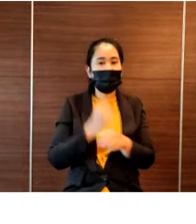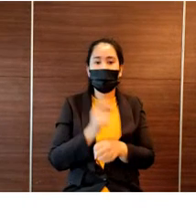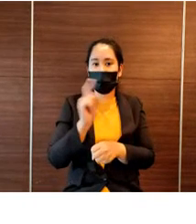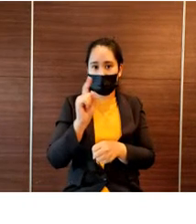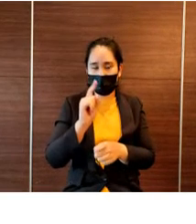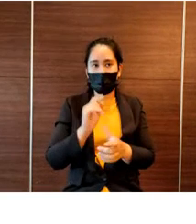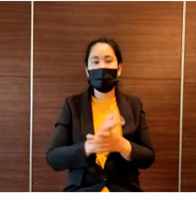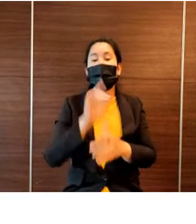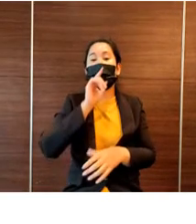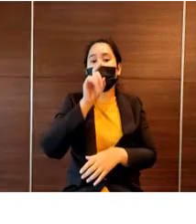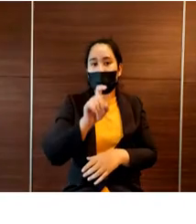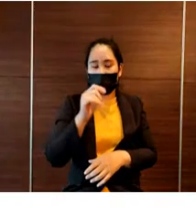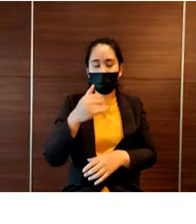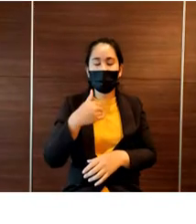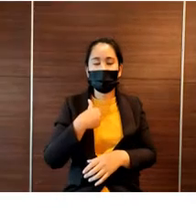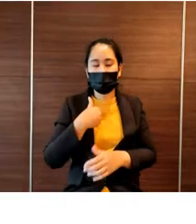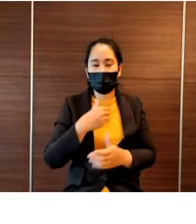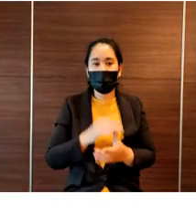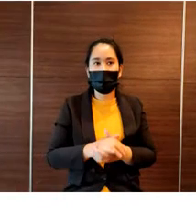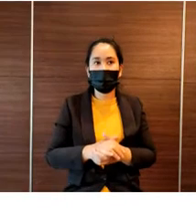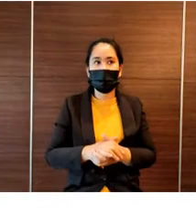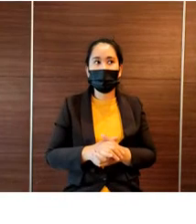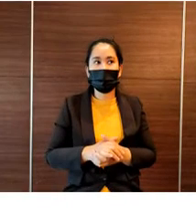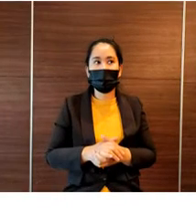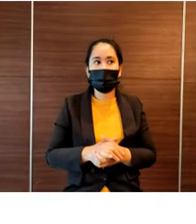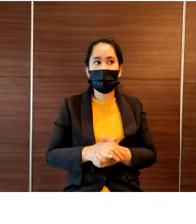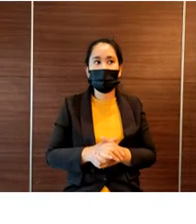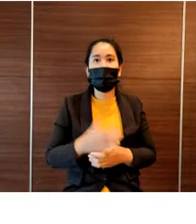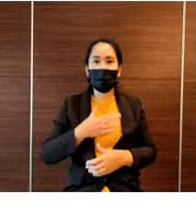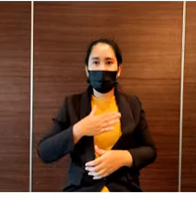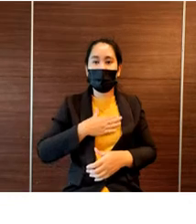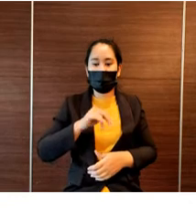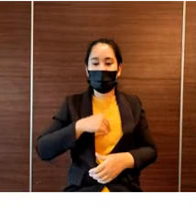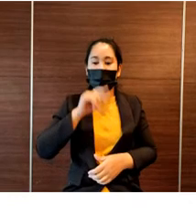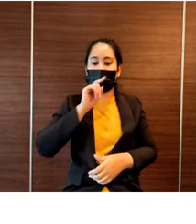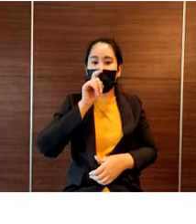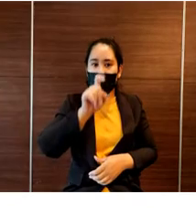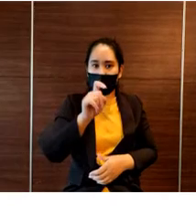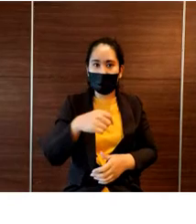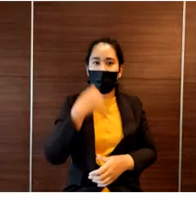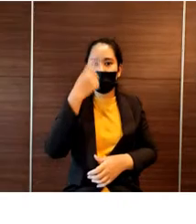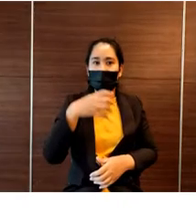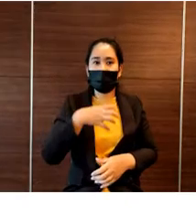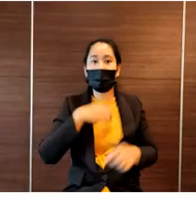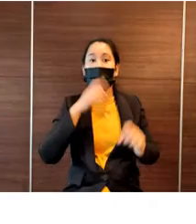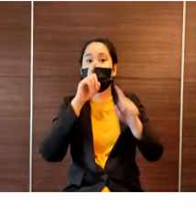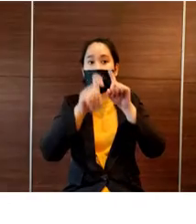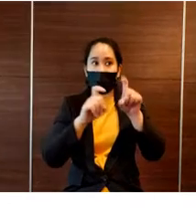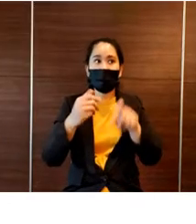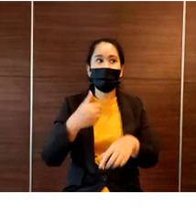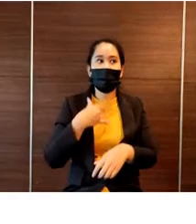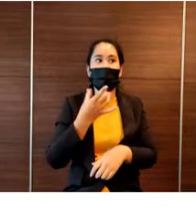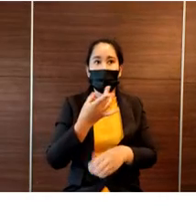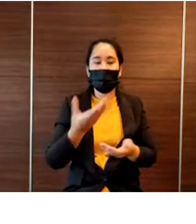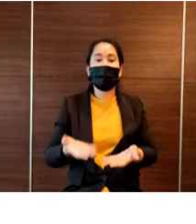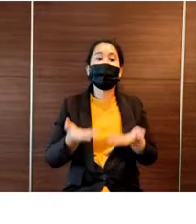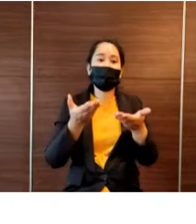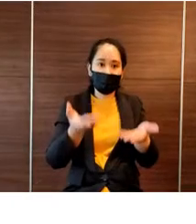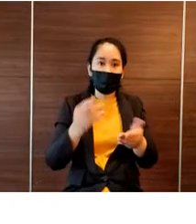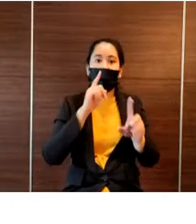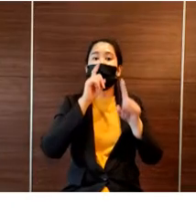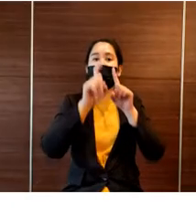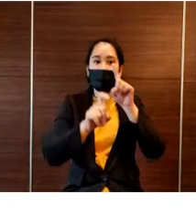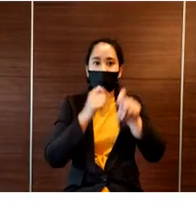คะอันนี้ก็เป็นคำถามอย่างนึงเดินนั่นเป็นคำถามของตัวเองค่ะใครอยากถามอะไรบ้างเชิญเลยนะคะตอน